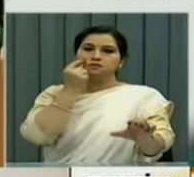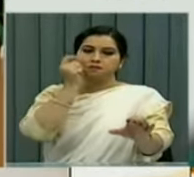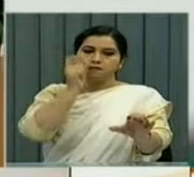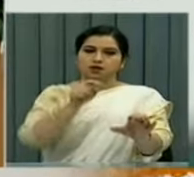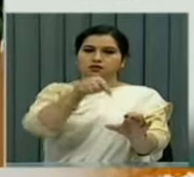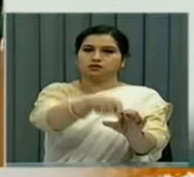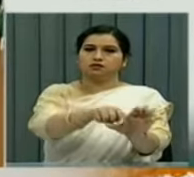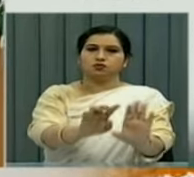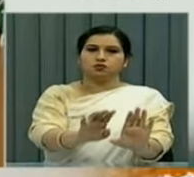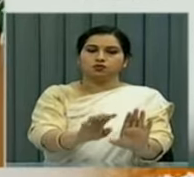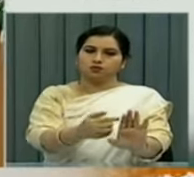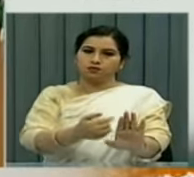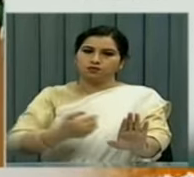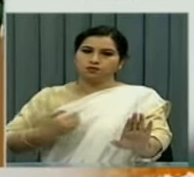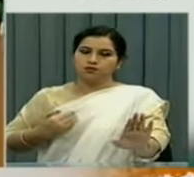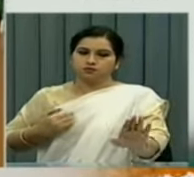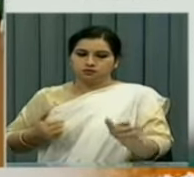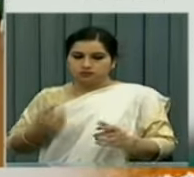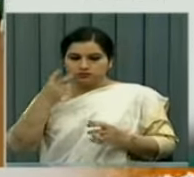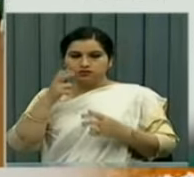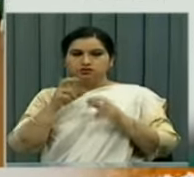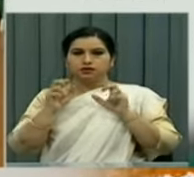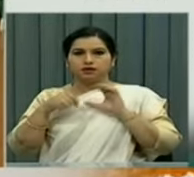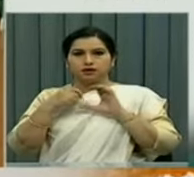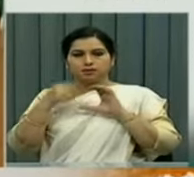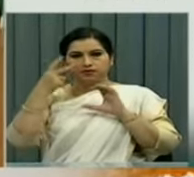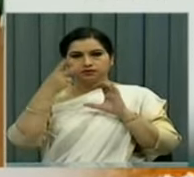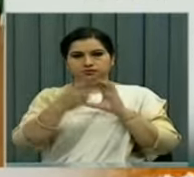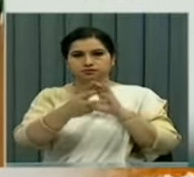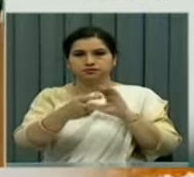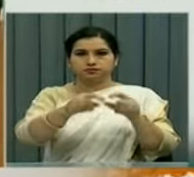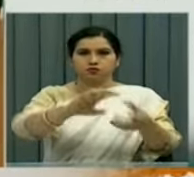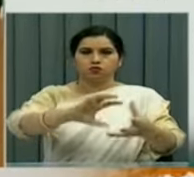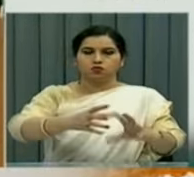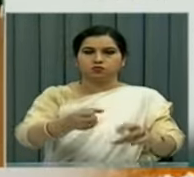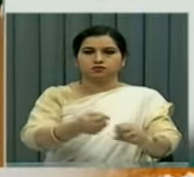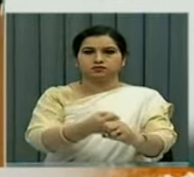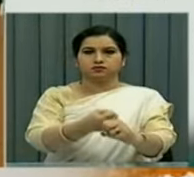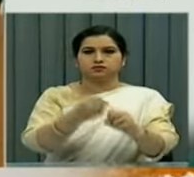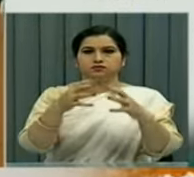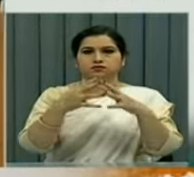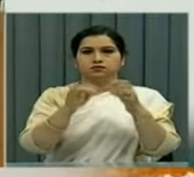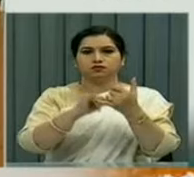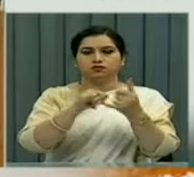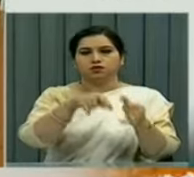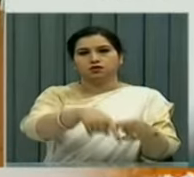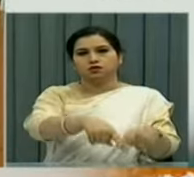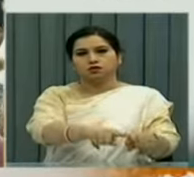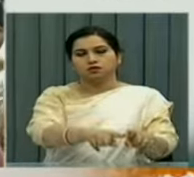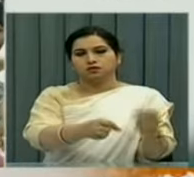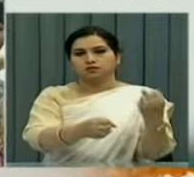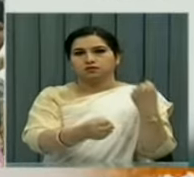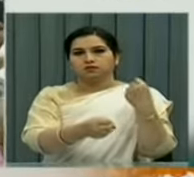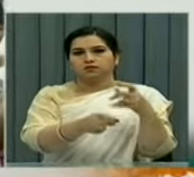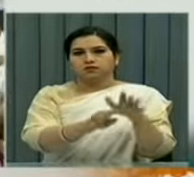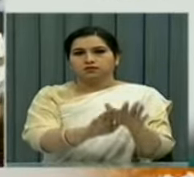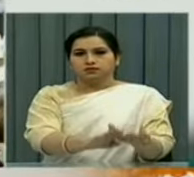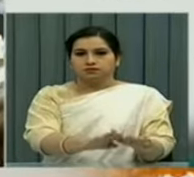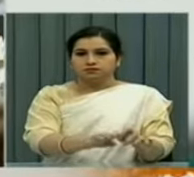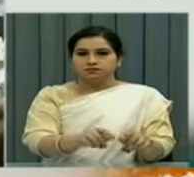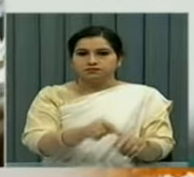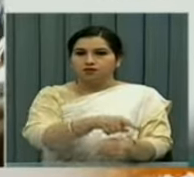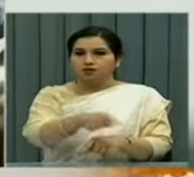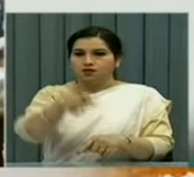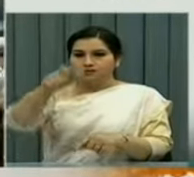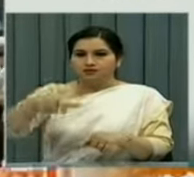अपनी अलग चीज है, वो एयर फ्लाई करती है मानव रहित, पर जो ग्राउंड में भी मानव रहित प्रणाली है वो डिटेक्शन के लिए में रोबो ऑपरेटेड प्रणालीज